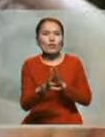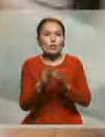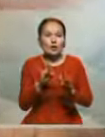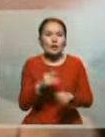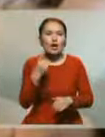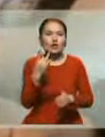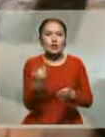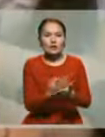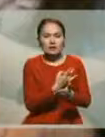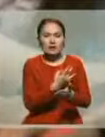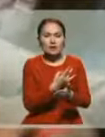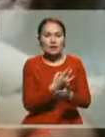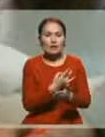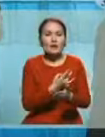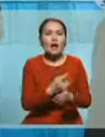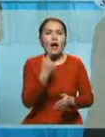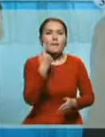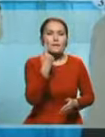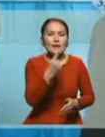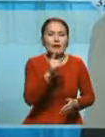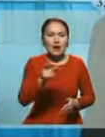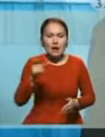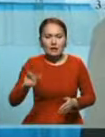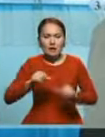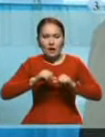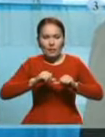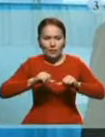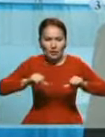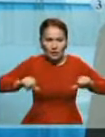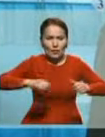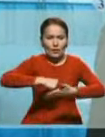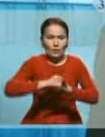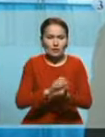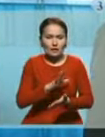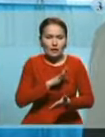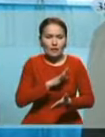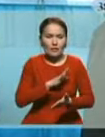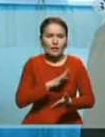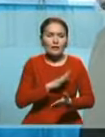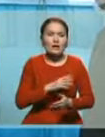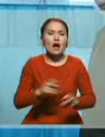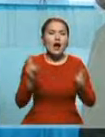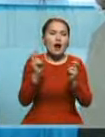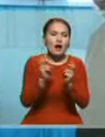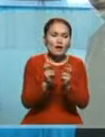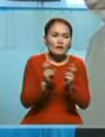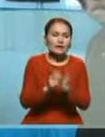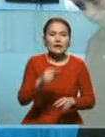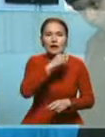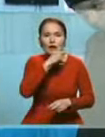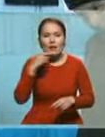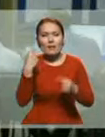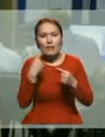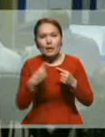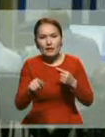сайлауда тұңғыш рет әр бөлімшеге бір-бір қоғамдық байқаушыдан бекітілді. Олардан басқа науқан барысын Австрия, Сербия, Ресей және тағы